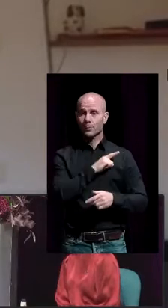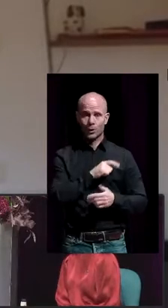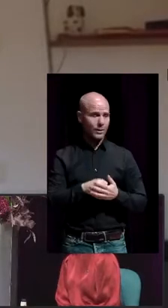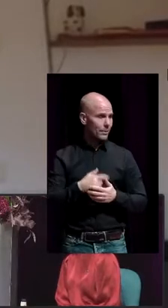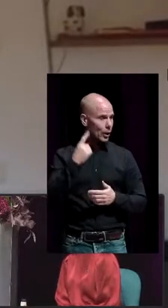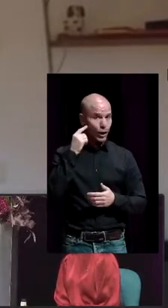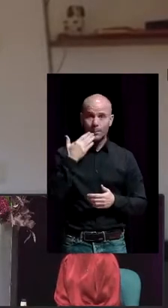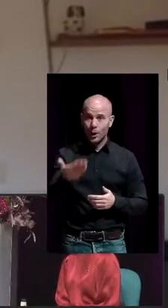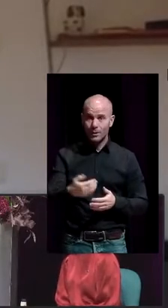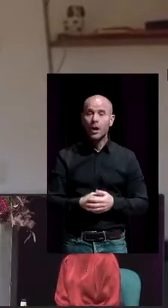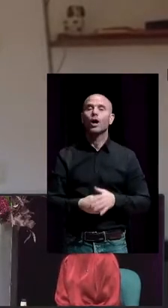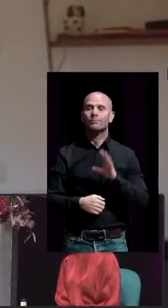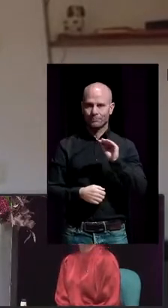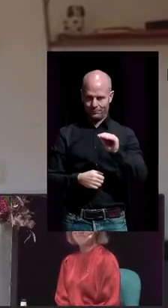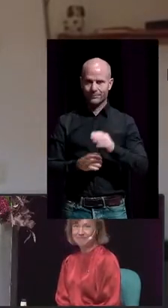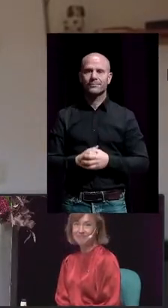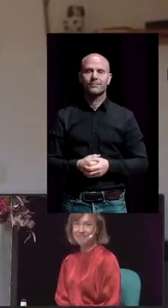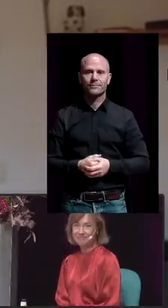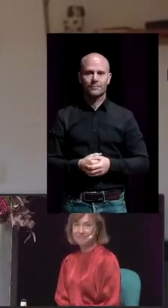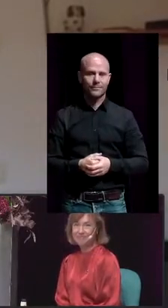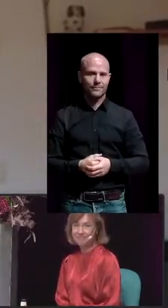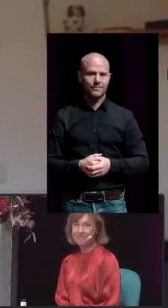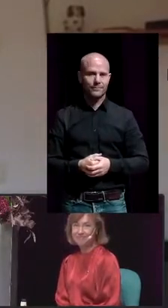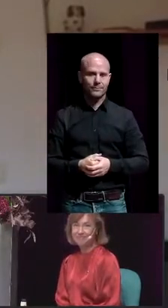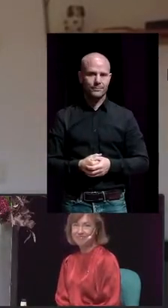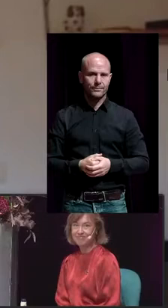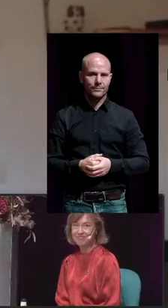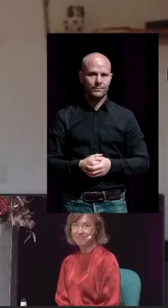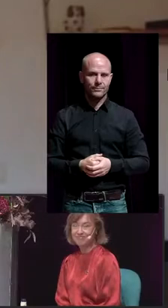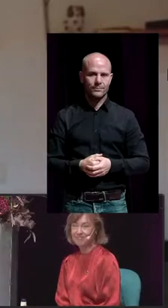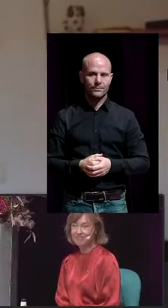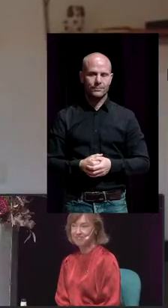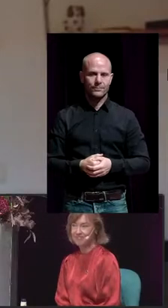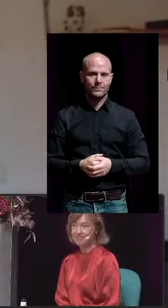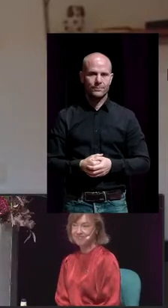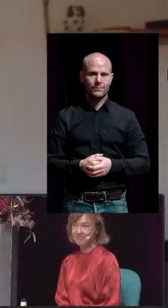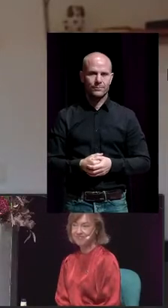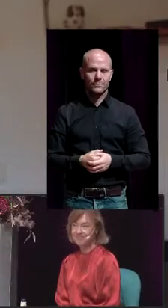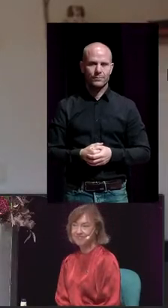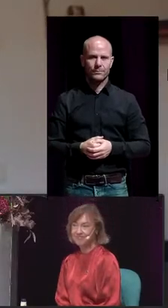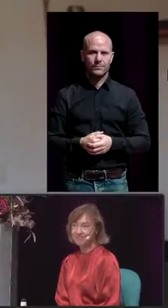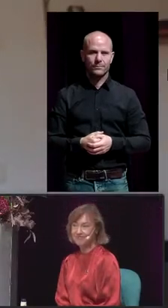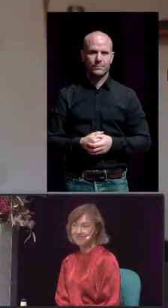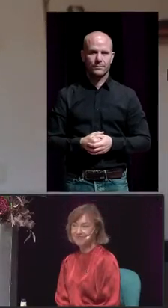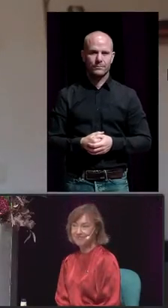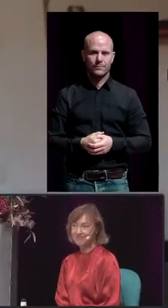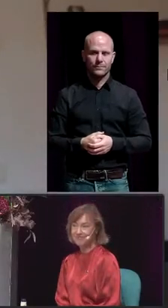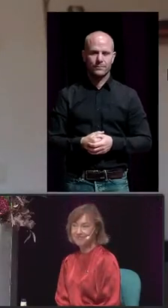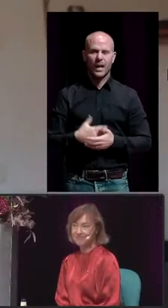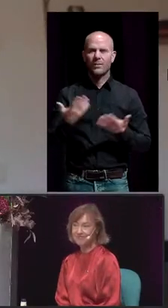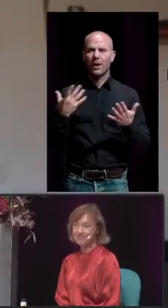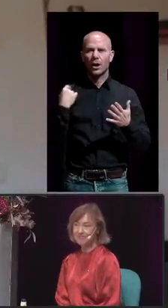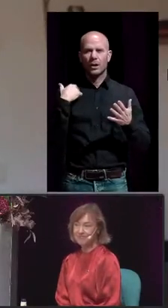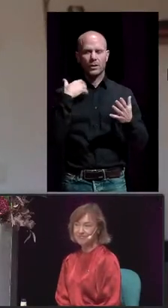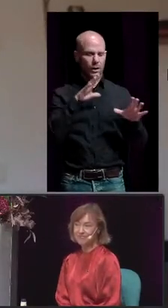ni mig okej? Ja. Toppen. Ja, något som jag verkligen tar med mig från den här rapporten